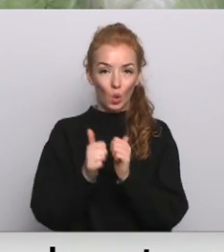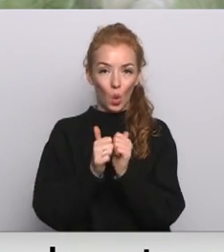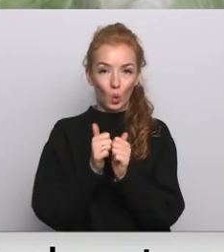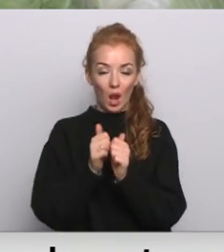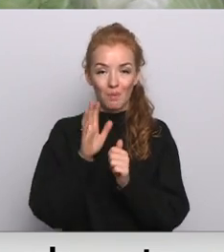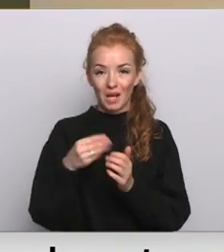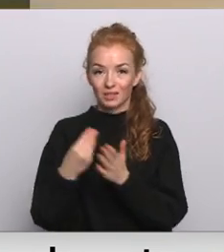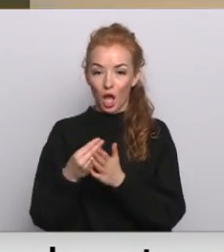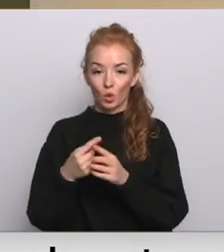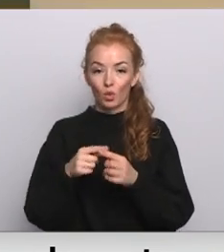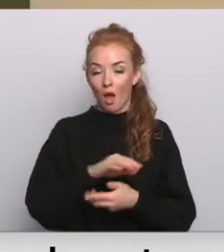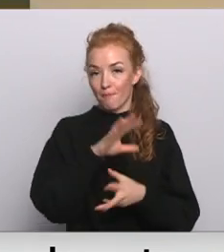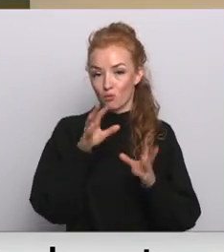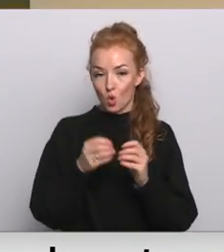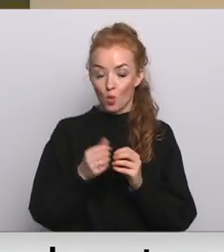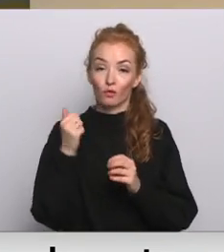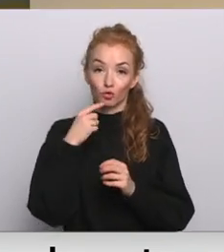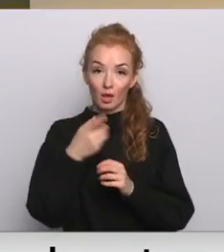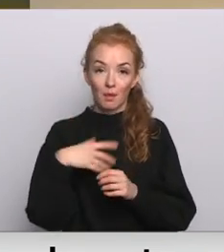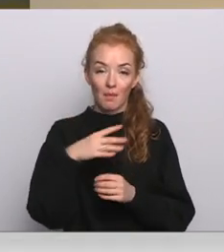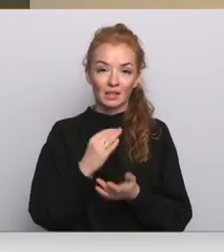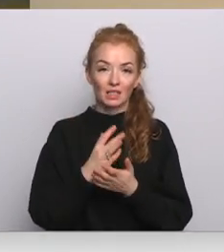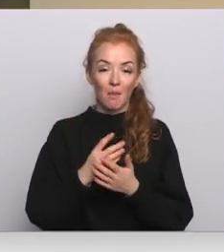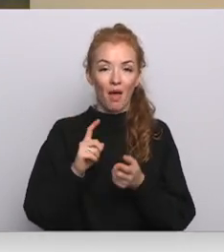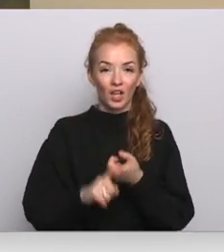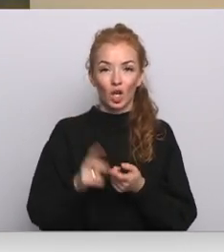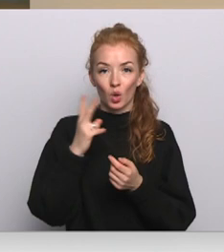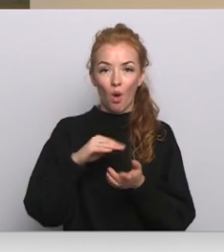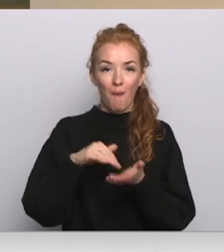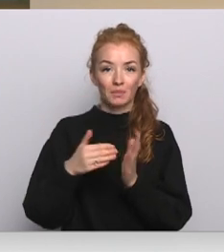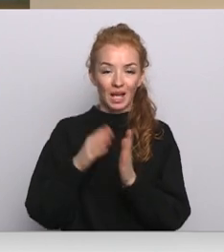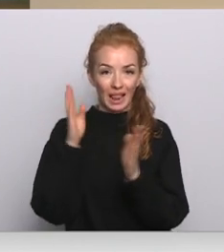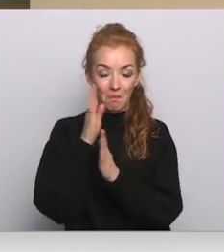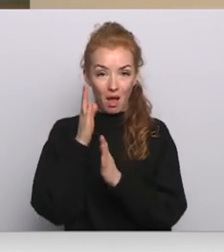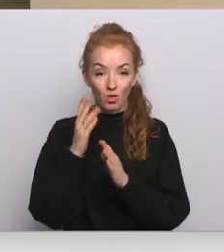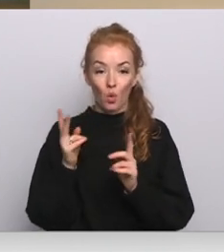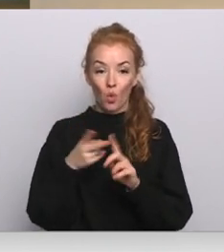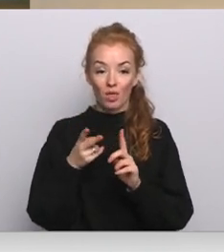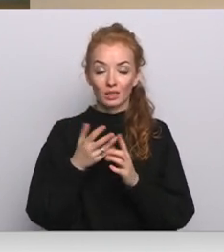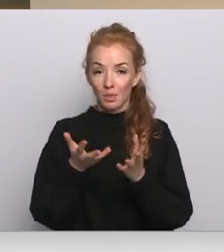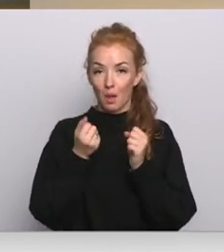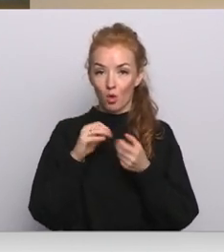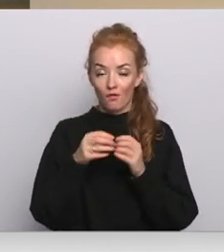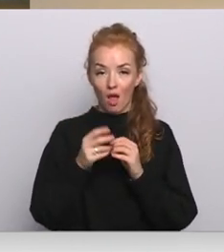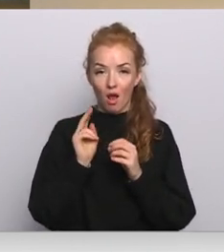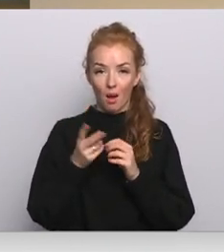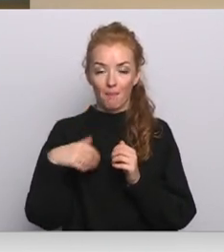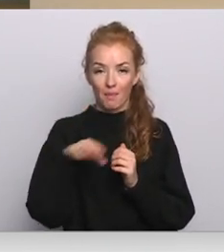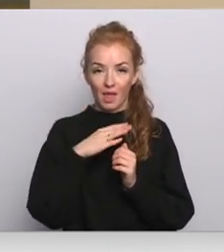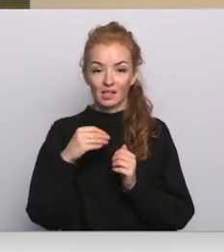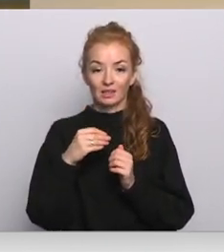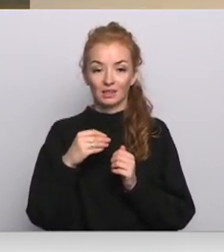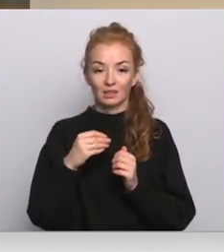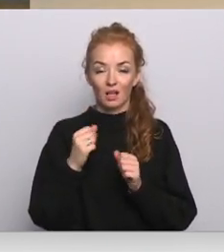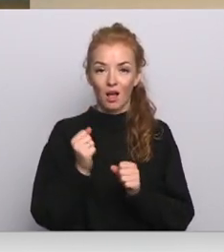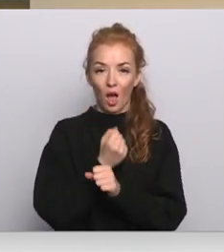un apjomu. Tā kā mēs esam ļoti atkarīgi no klimatiskajiem apstākļiem, no otra lieta, ņemot vairāk visu to, ko mēs